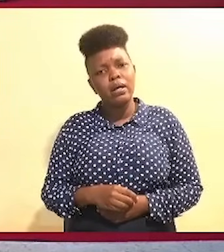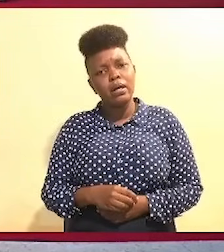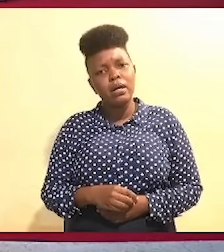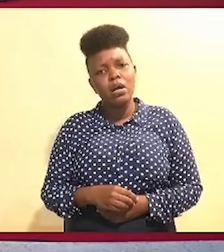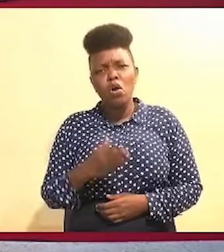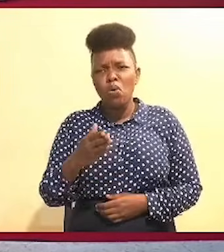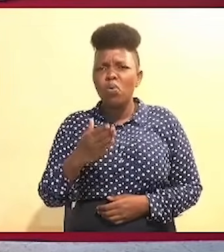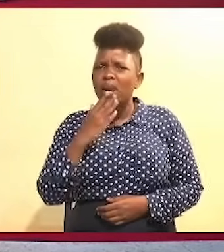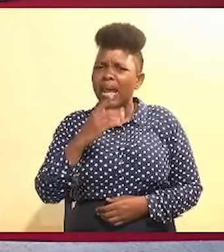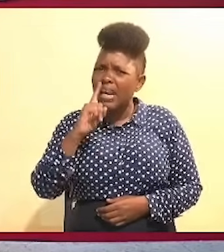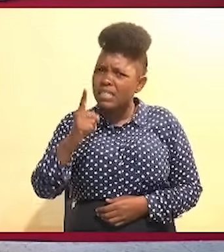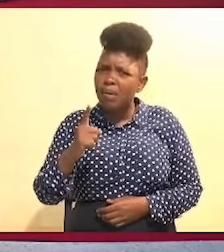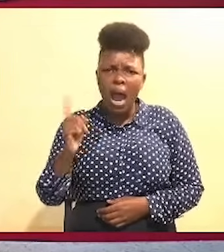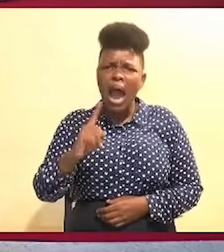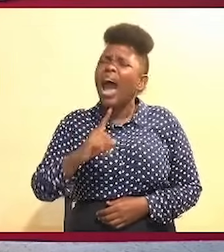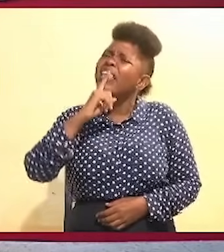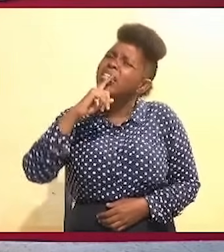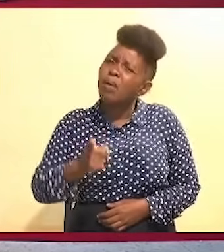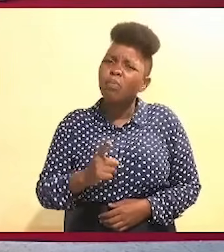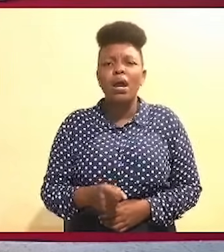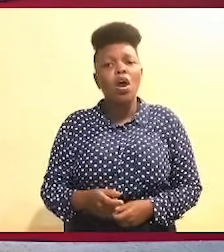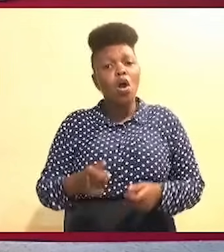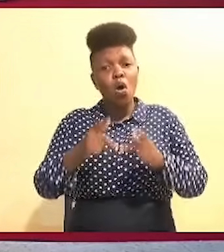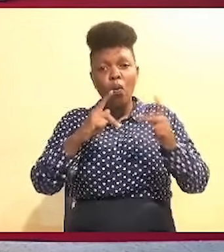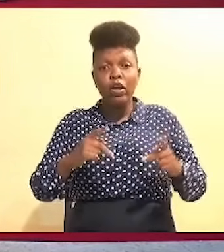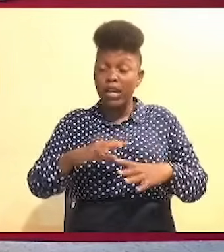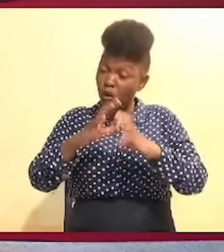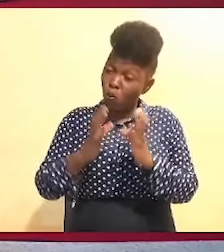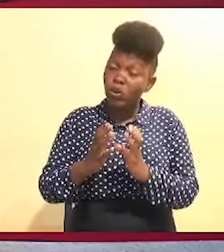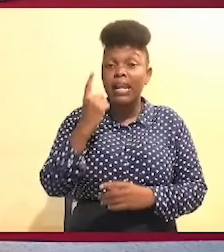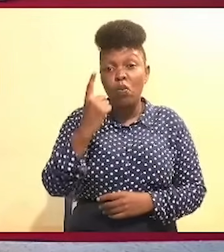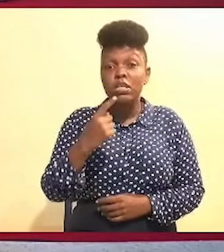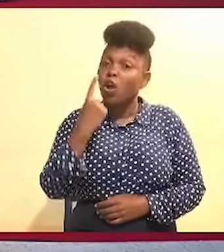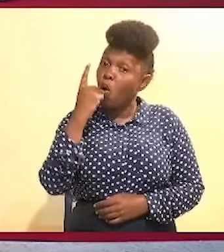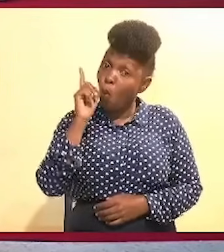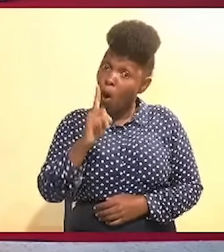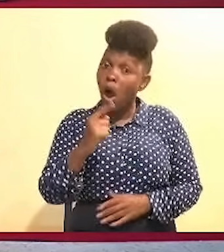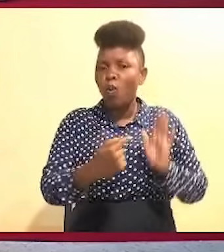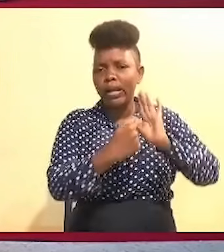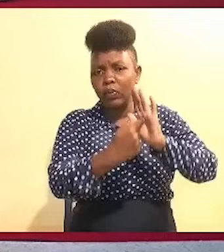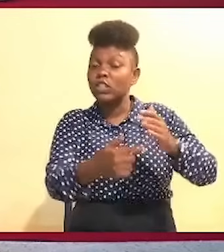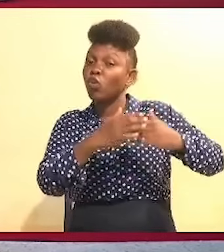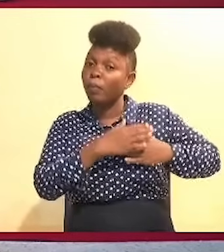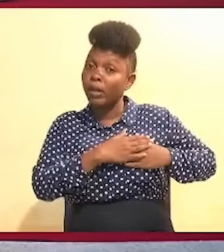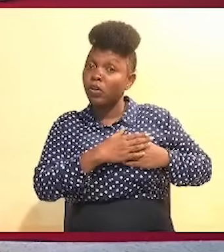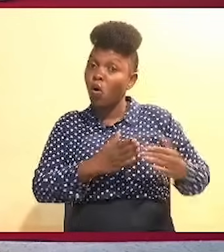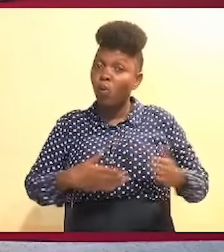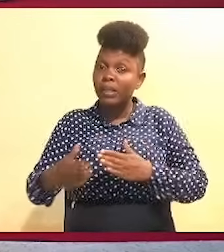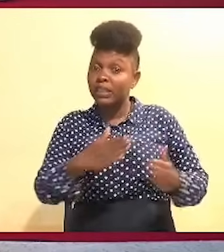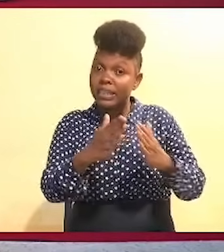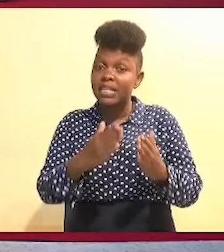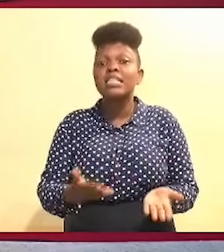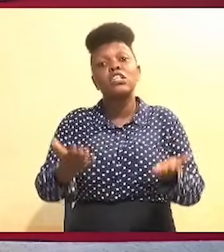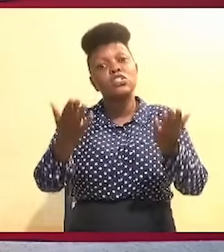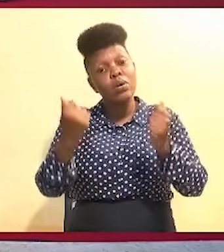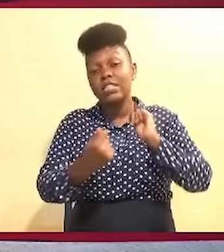Huyu naye anakuambia, "Ah, lakini hajatamka." Kwa hiyo hili kundi la kwanza, wao wanaonyesha upendo kwa njia